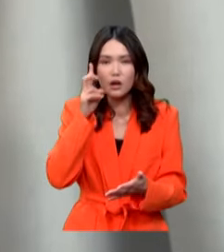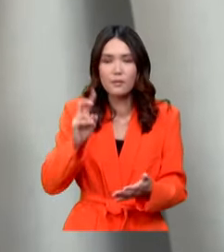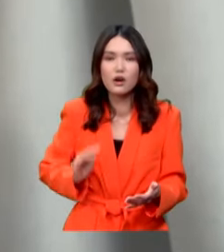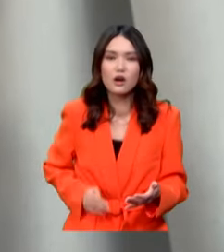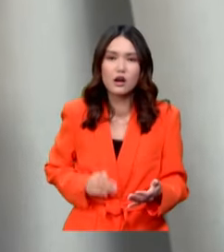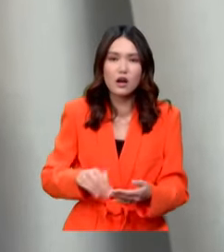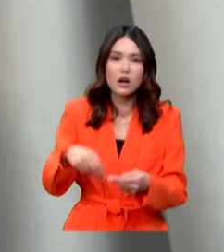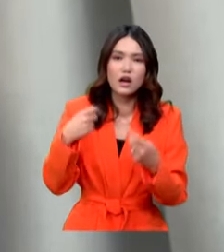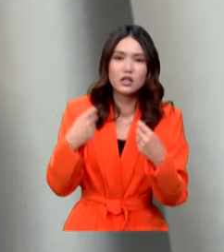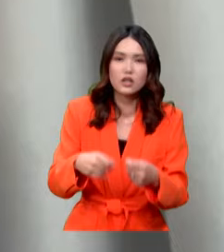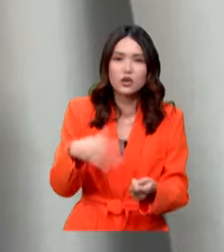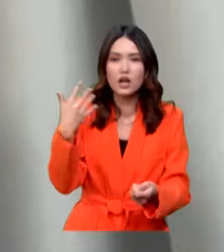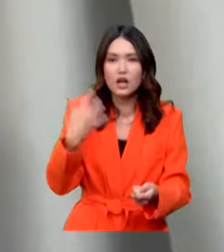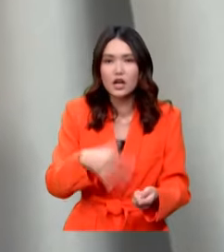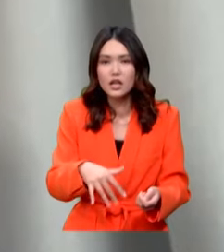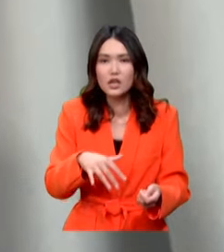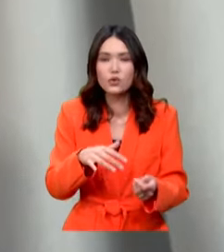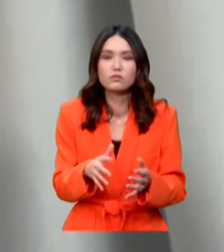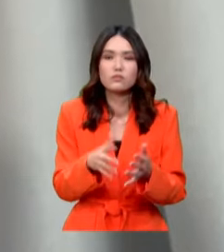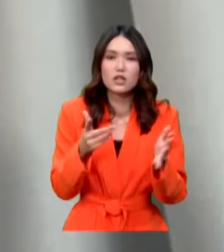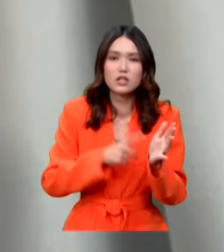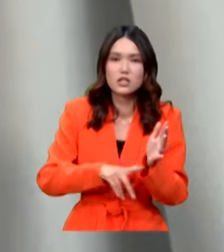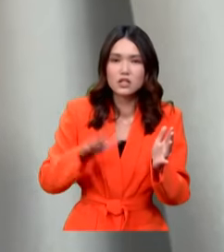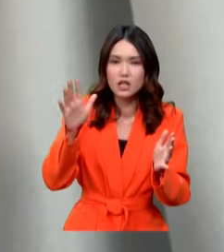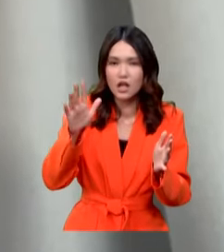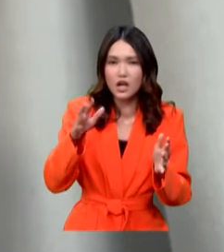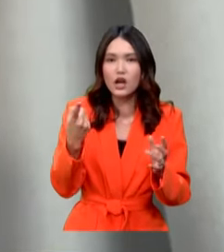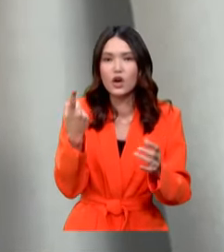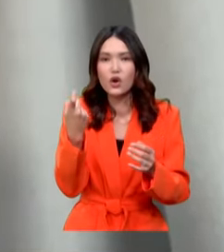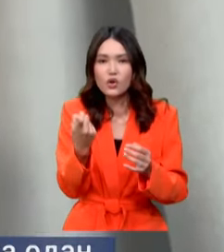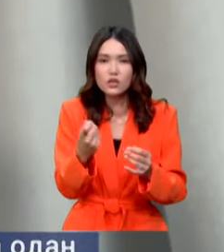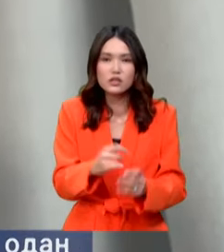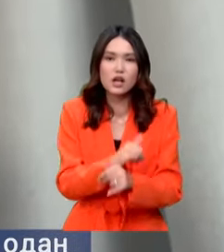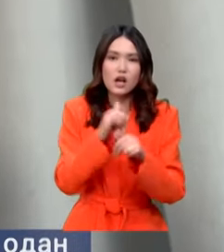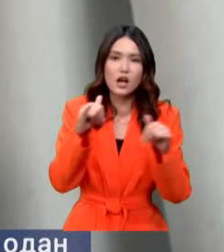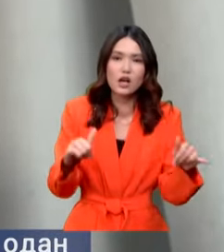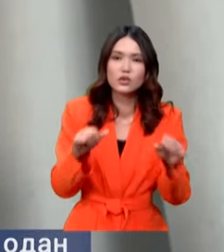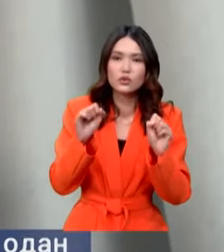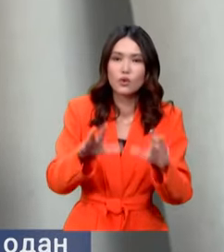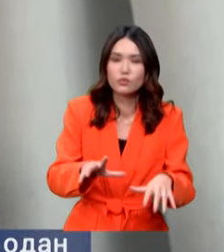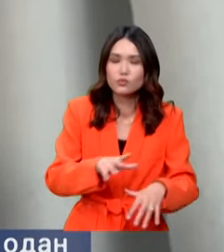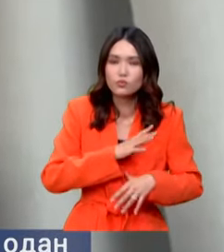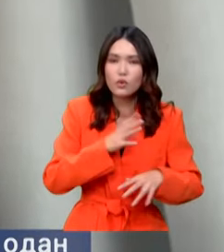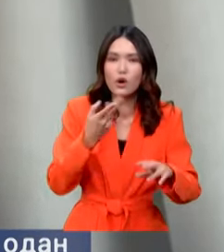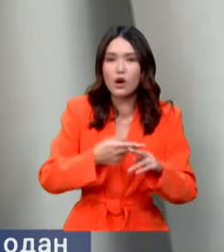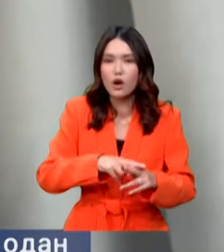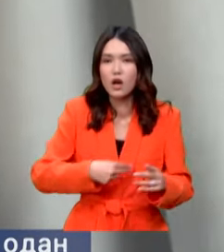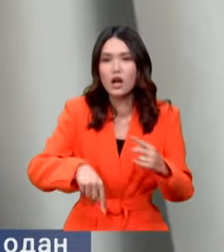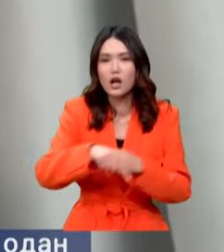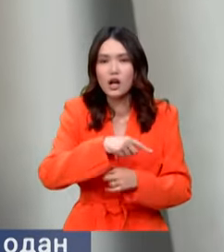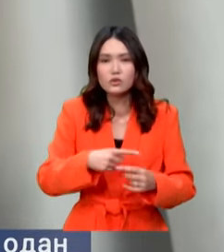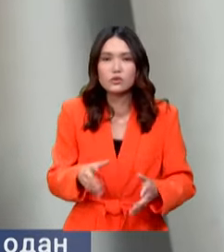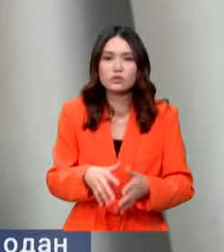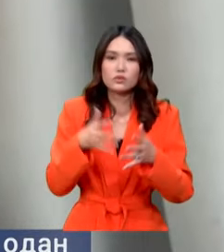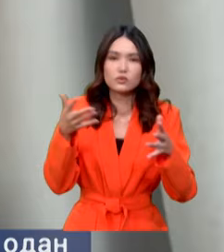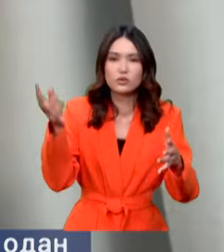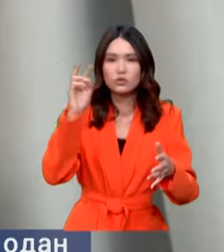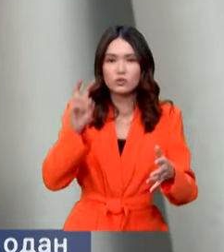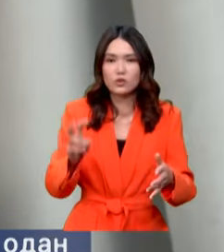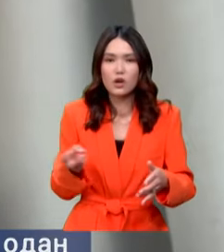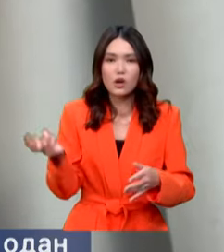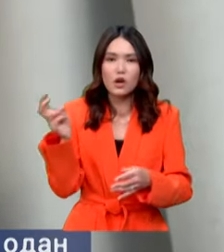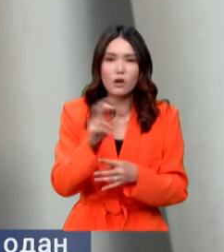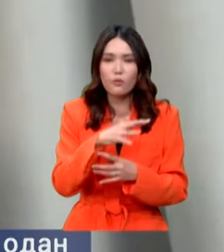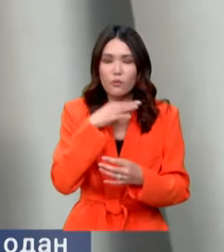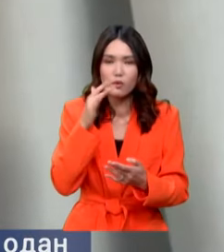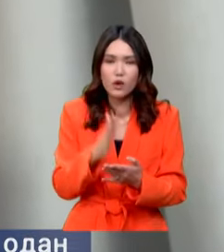можно повысить до 75 продажу субъектами КГС в валютной выручке, или даже до 100%. Тогда еще больше долларов придет на рынок.